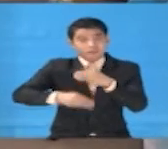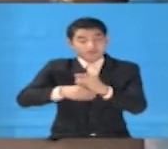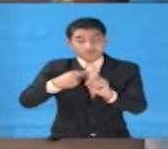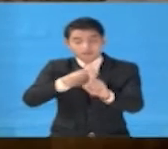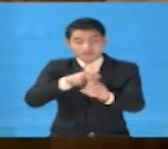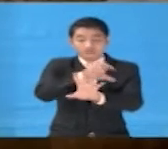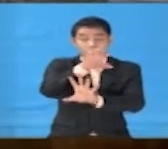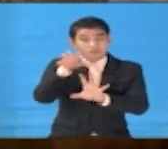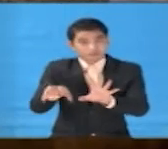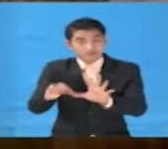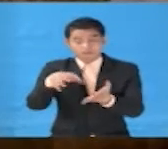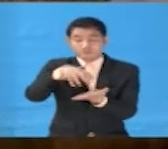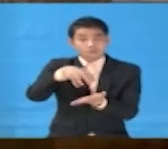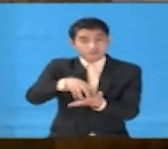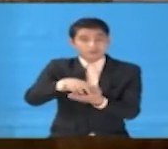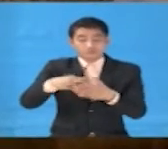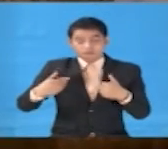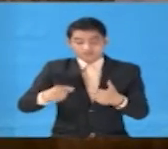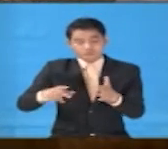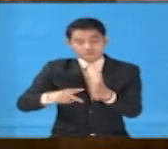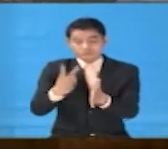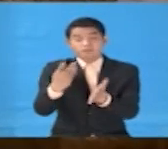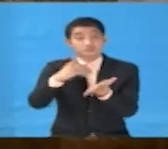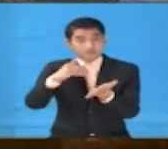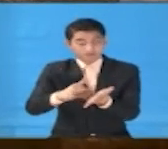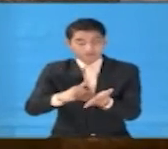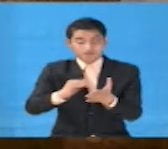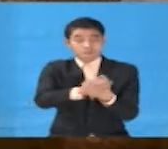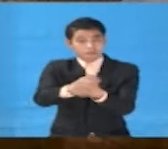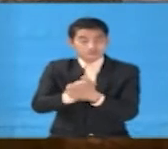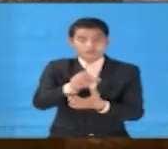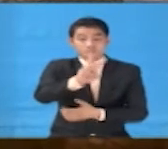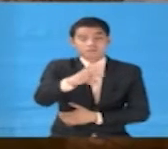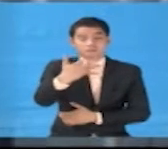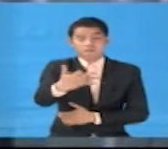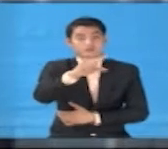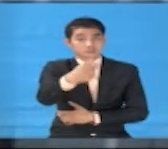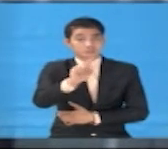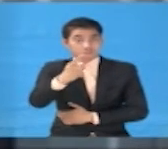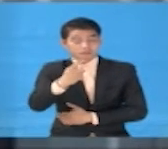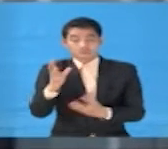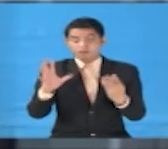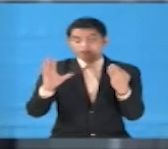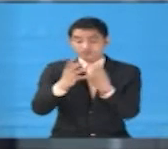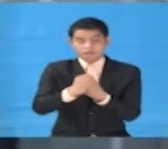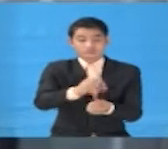និងរាជធានីភ្នំពេញដែលធ្វើតេស្តជាលើកទី2សម្រាប់ព្រឹត្តិការណ៍សហគមន៍28វិច្ឆិកាសរុបមានចំ